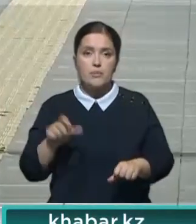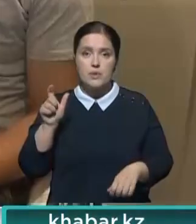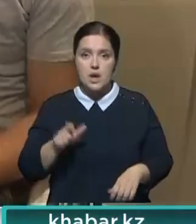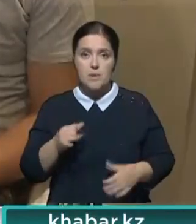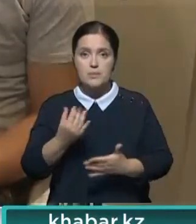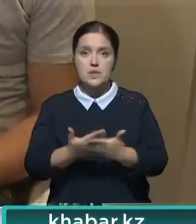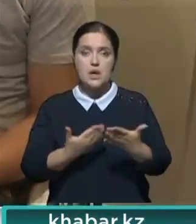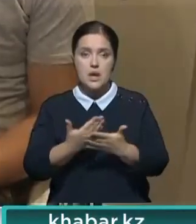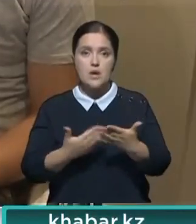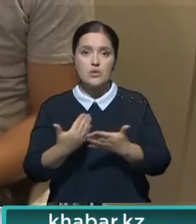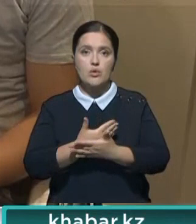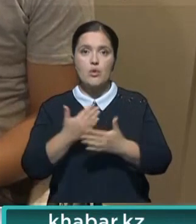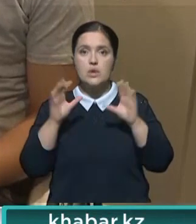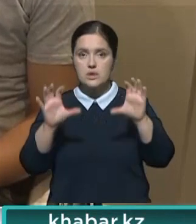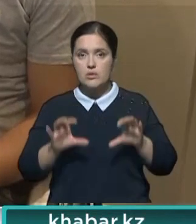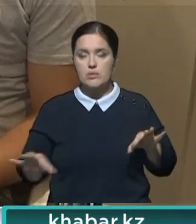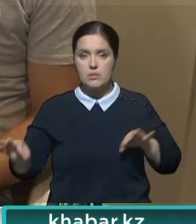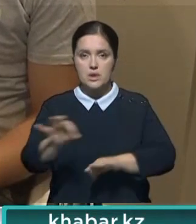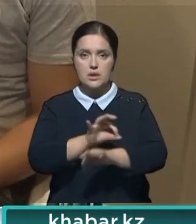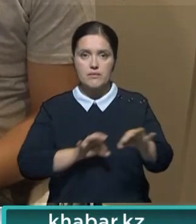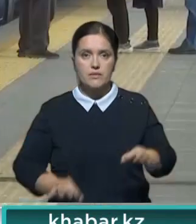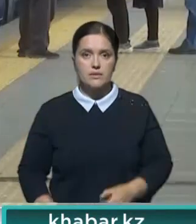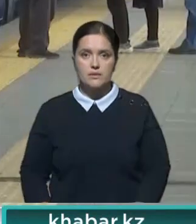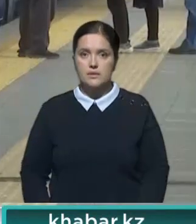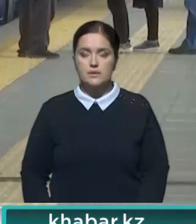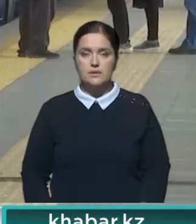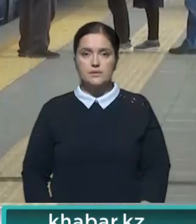Ну и также объяснению новелл новых законопроектов